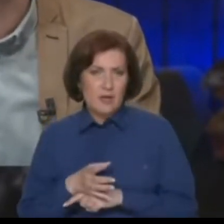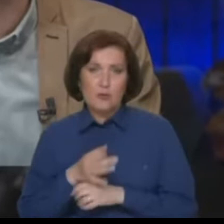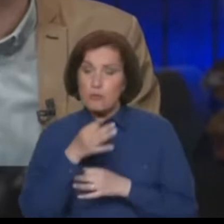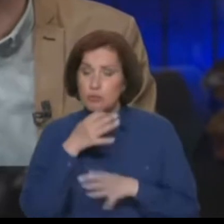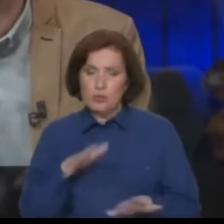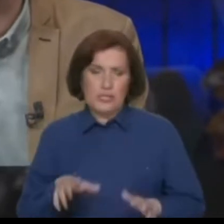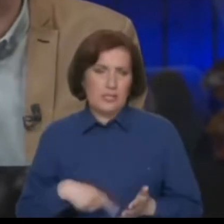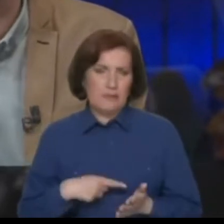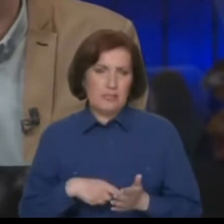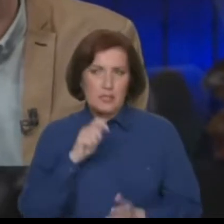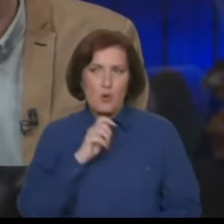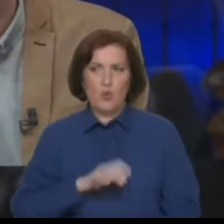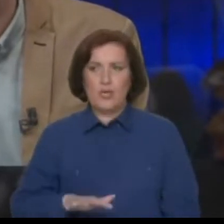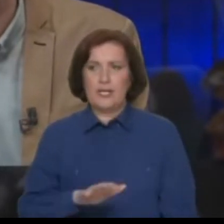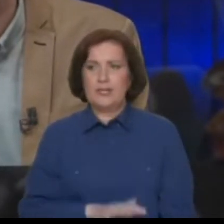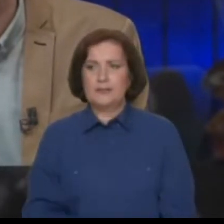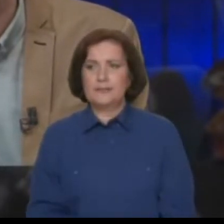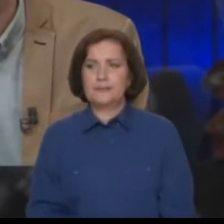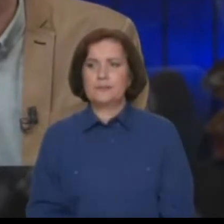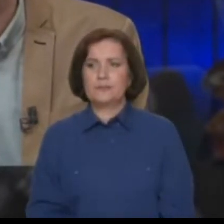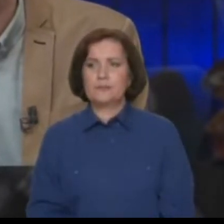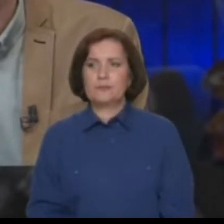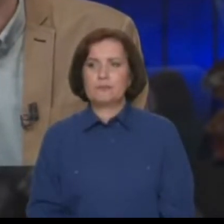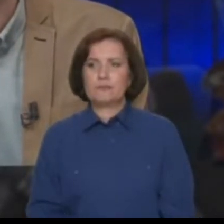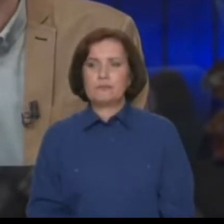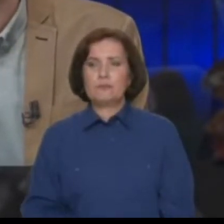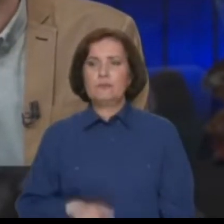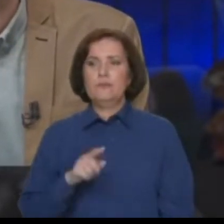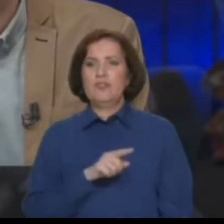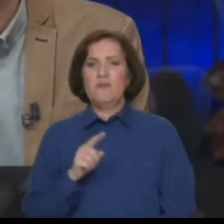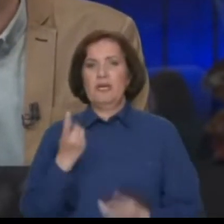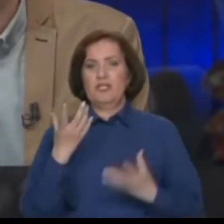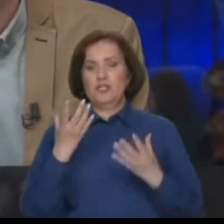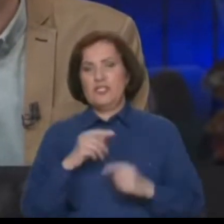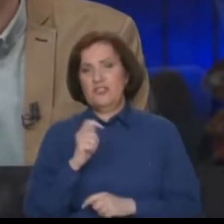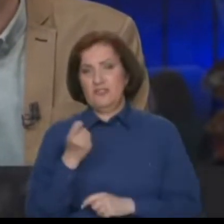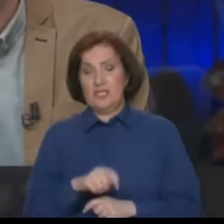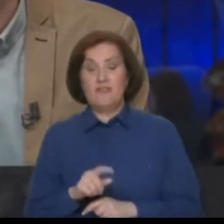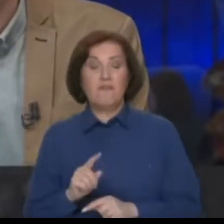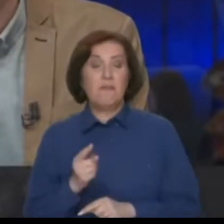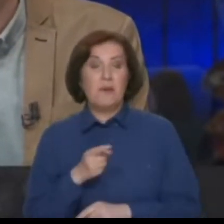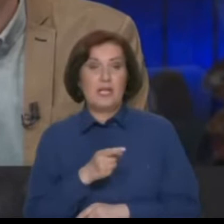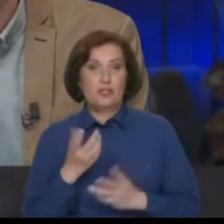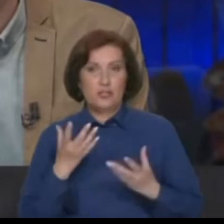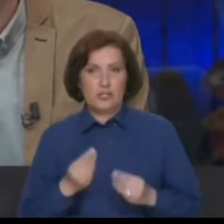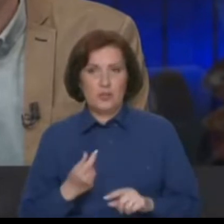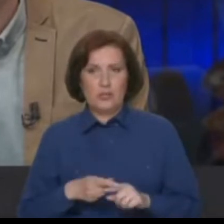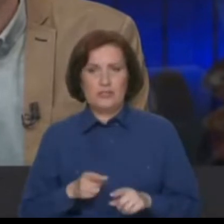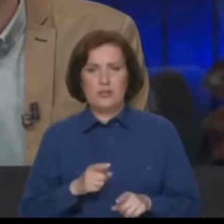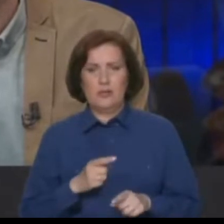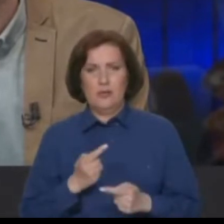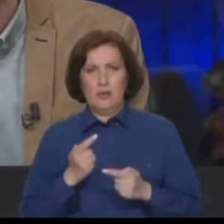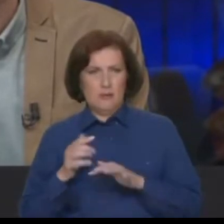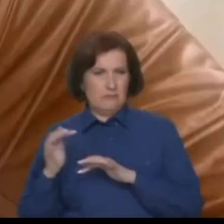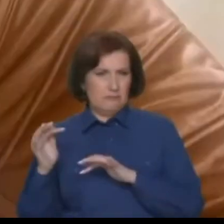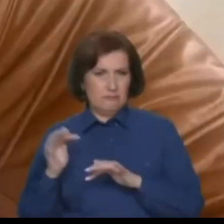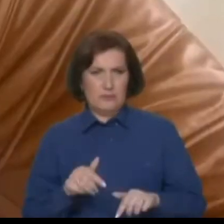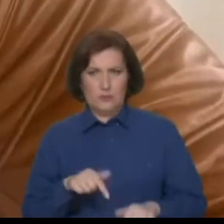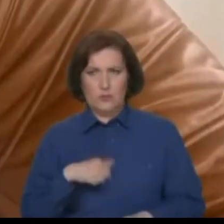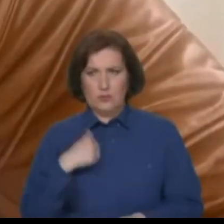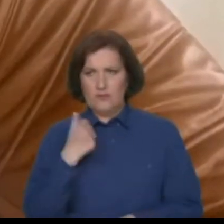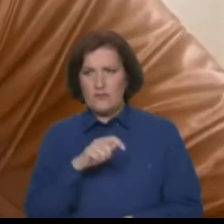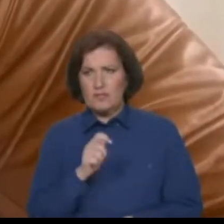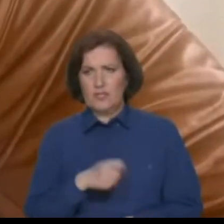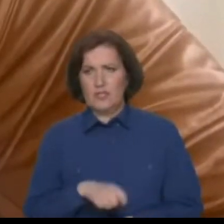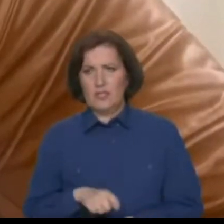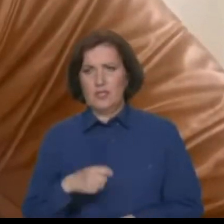обстрілюють будь-які міста України. В перші ж дні війни, буквально в перші дні, оцей повномасштабної цьогорічної